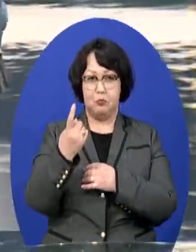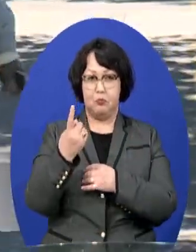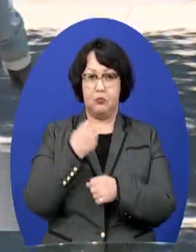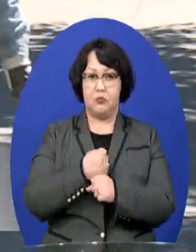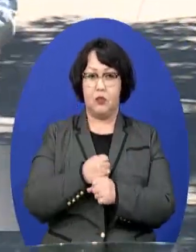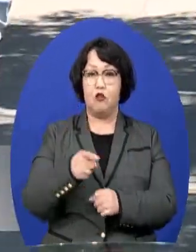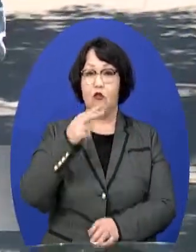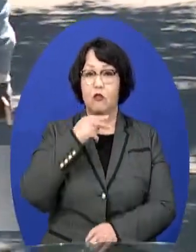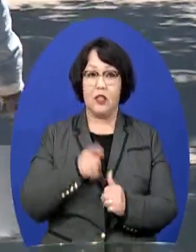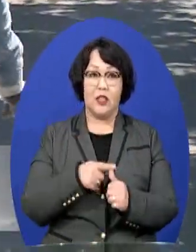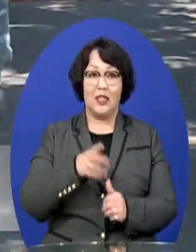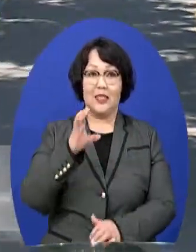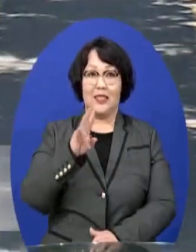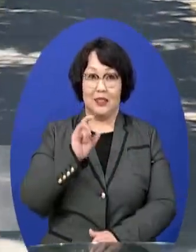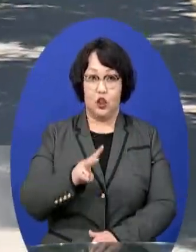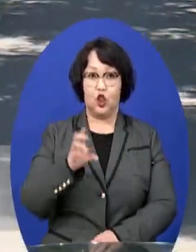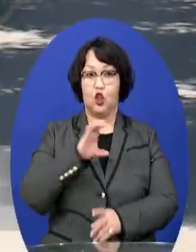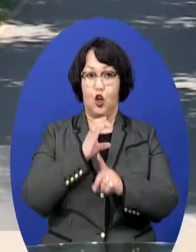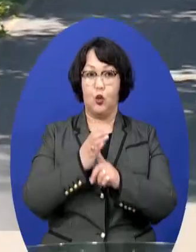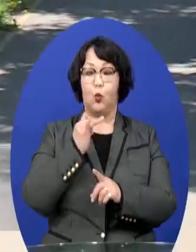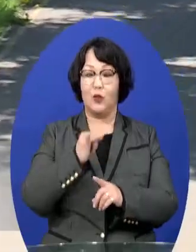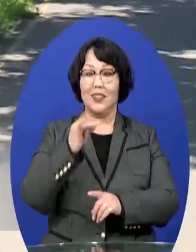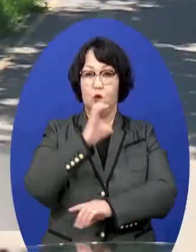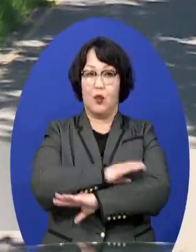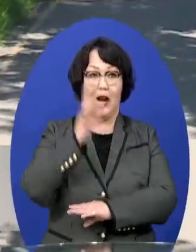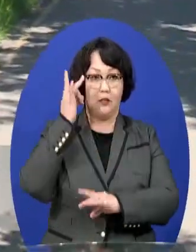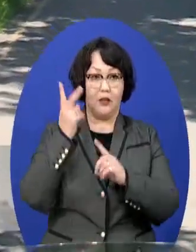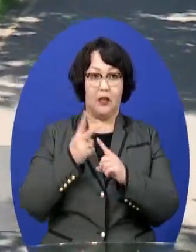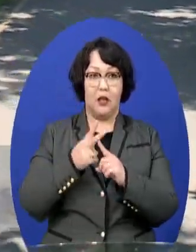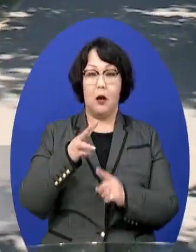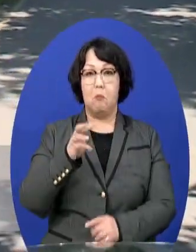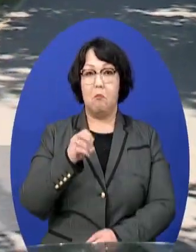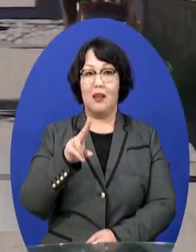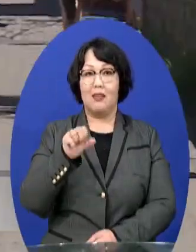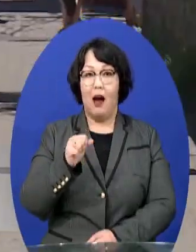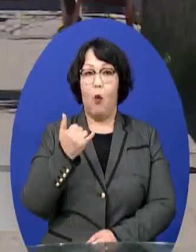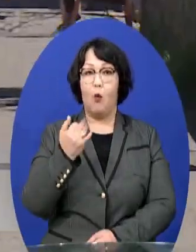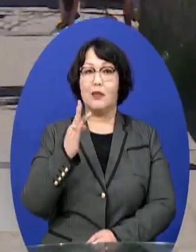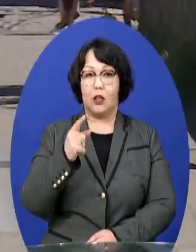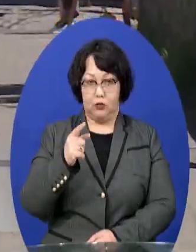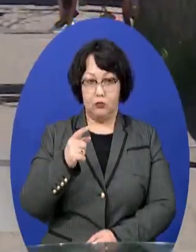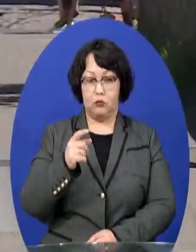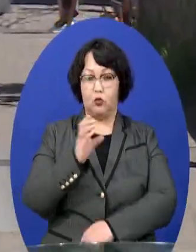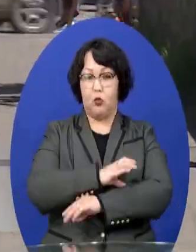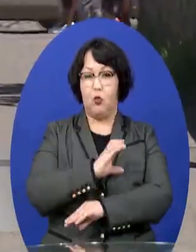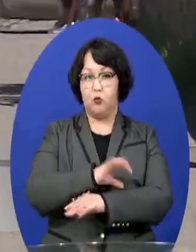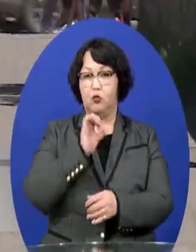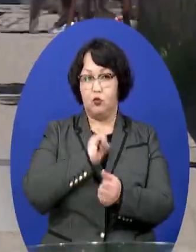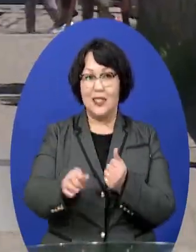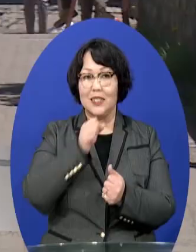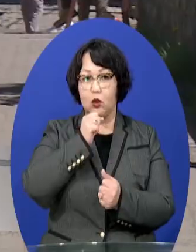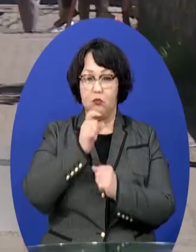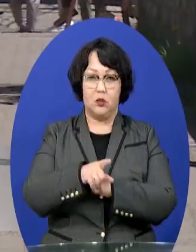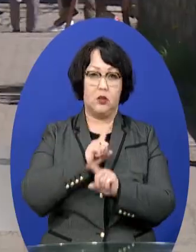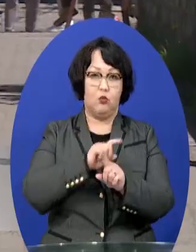Энэ охиныг сэргэлэн гэдэг тэрээр соёл урлагийн сургуулийн радио телевиз медиа урлагийн сургуулийг сэтгүүлч мэрэгчлэр энэ жил төгссөн юм а.